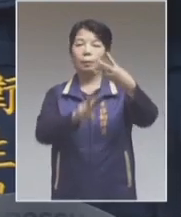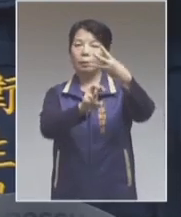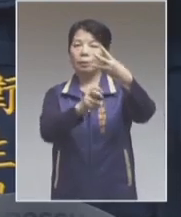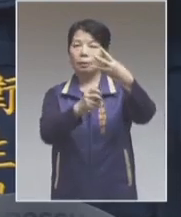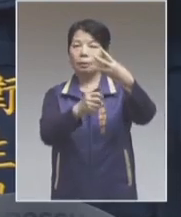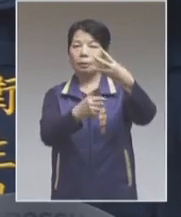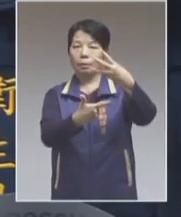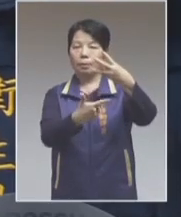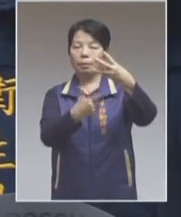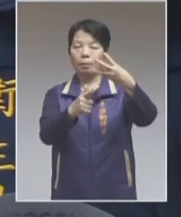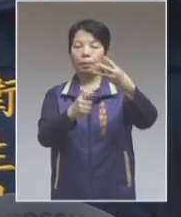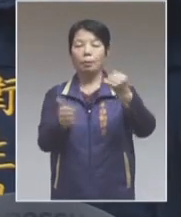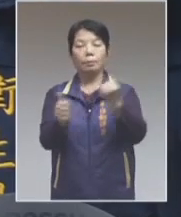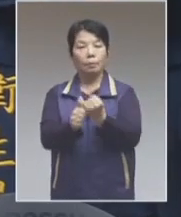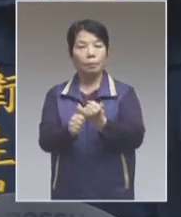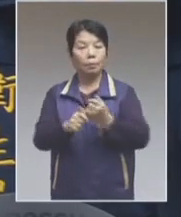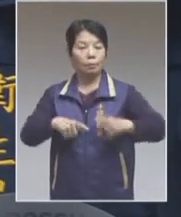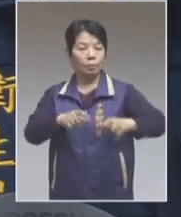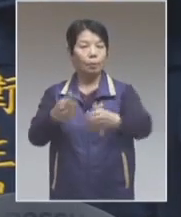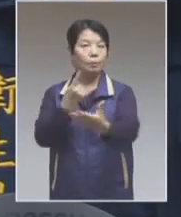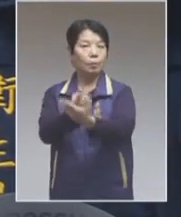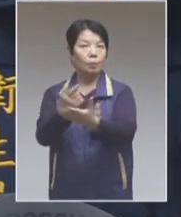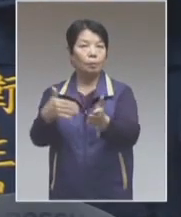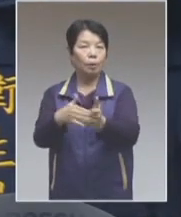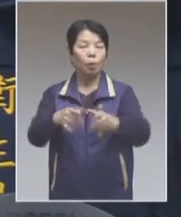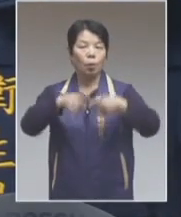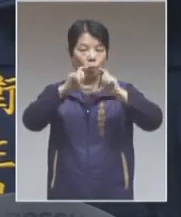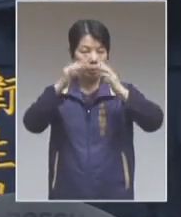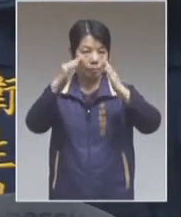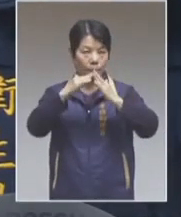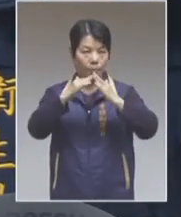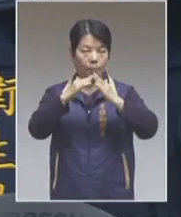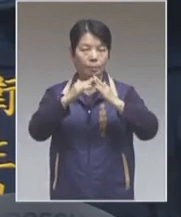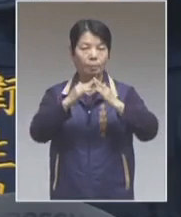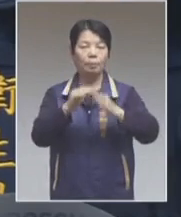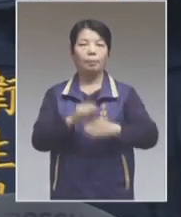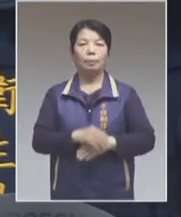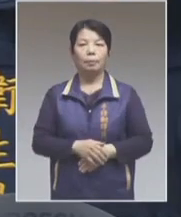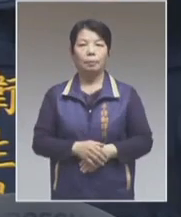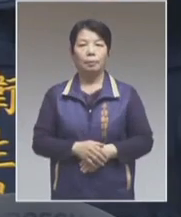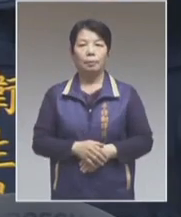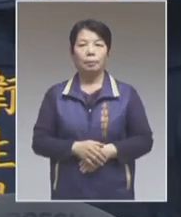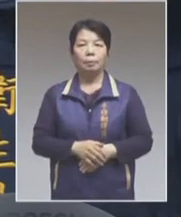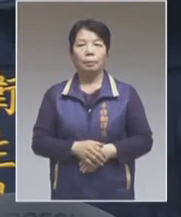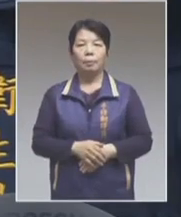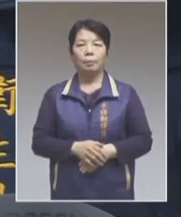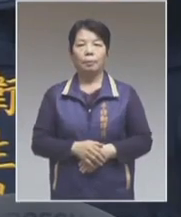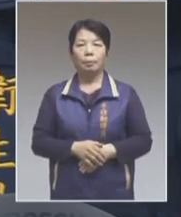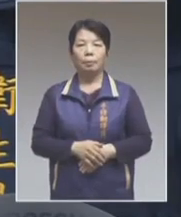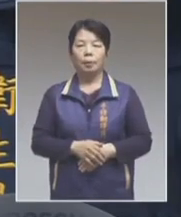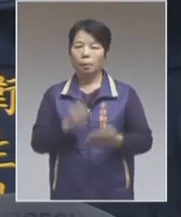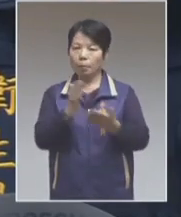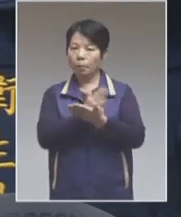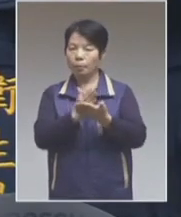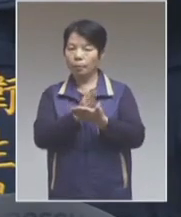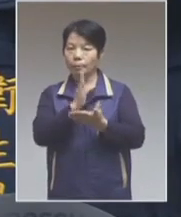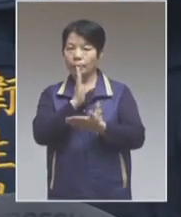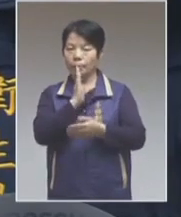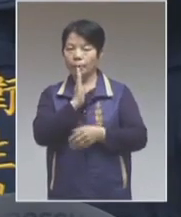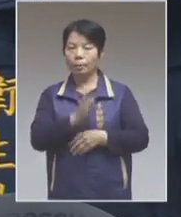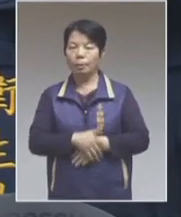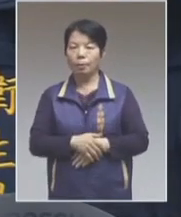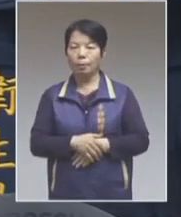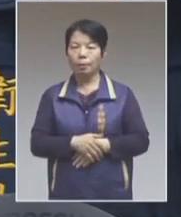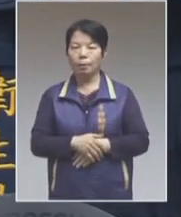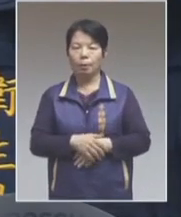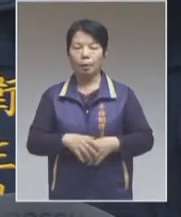3月26号这边参加婚宴之后，那回到家里面，当天就回来。好，回来之后，那也跟研判是跟这个同住接